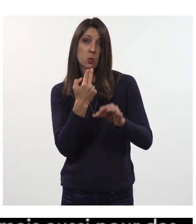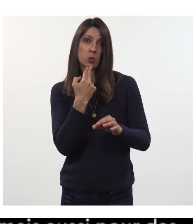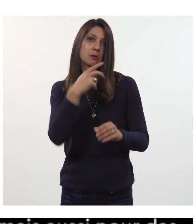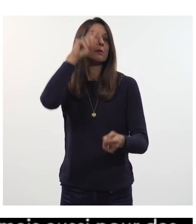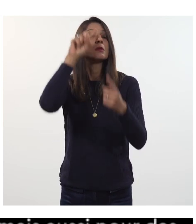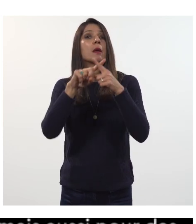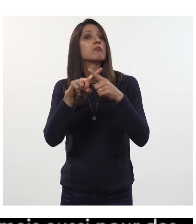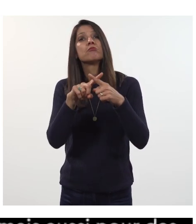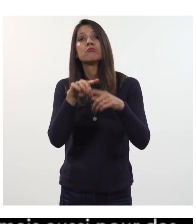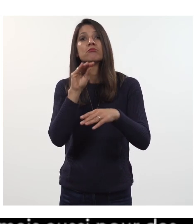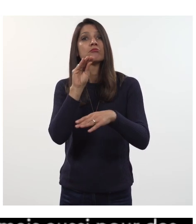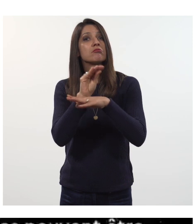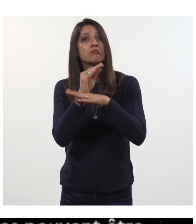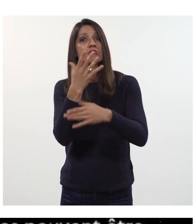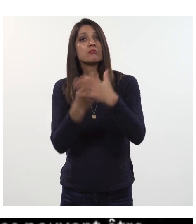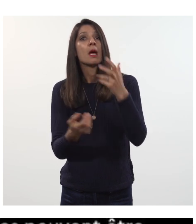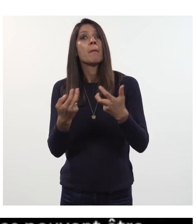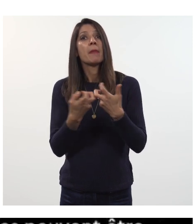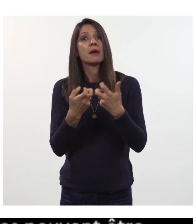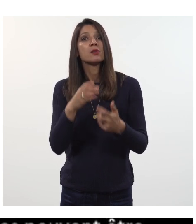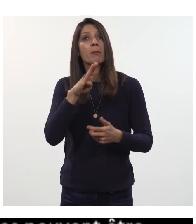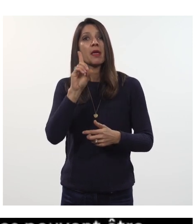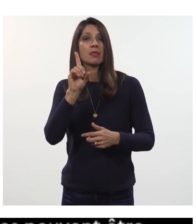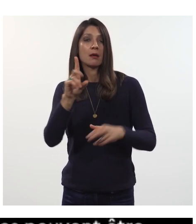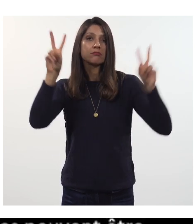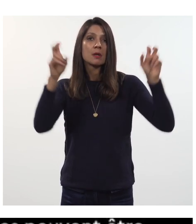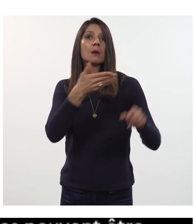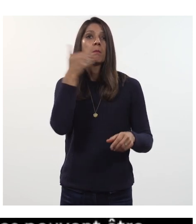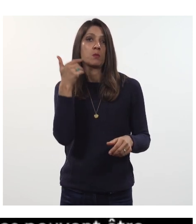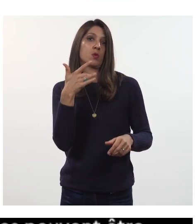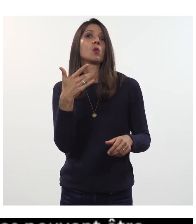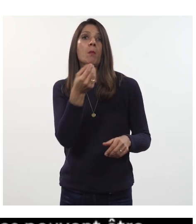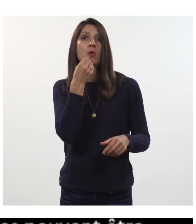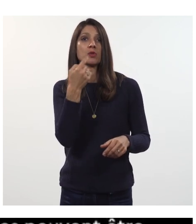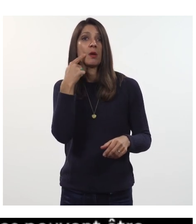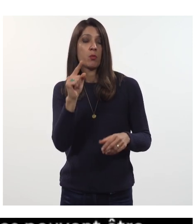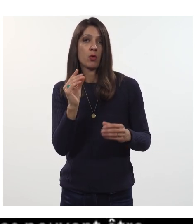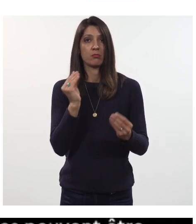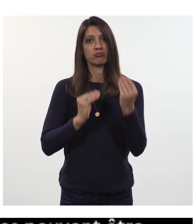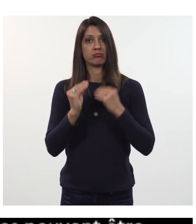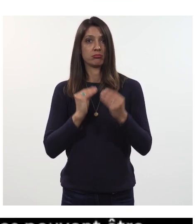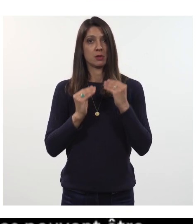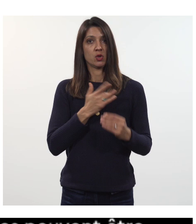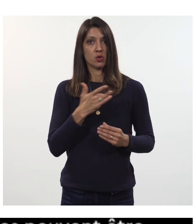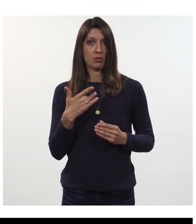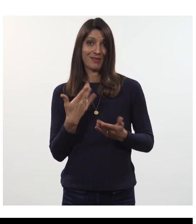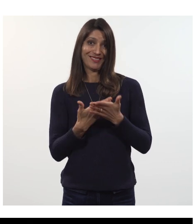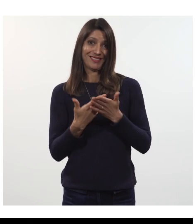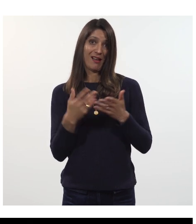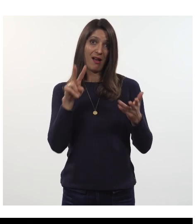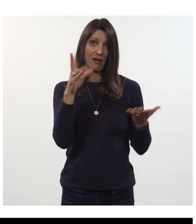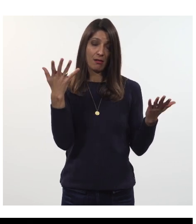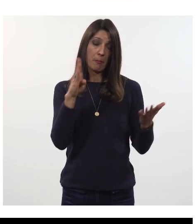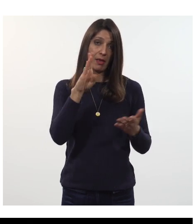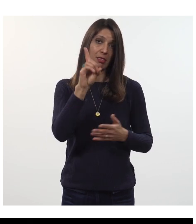dénutrition. La bande dessinée Mieux manger pour prendre soin de sa santé, par exemple, c'est une bande dessinée que vous